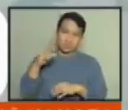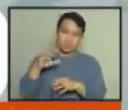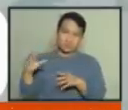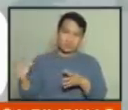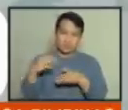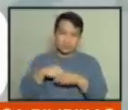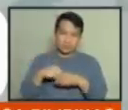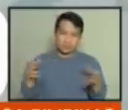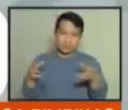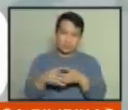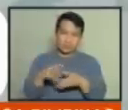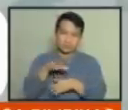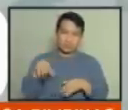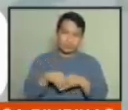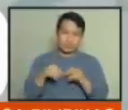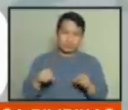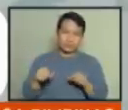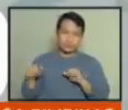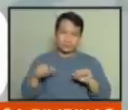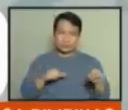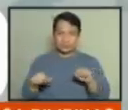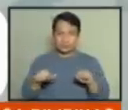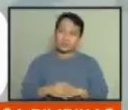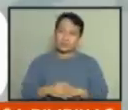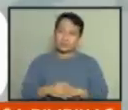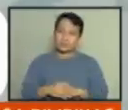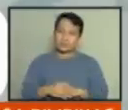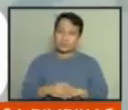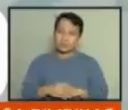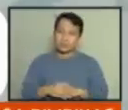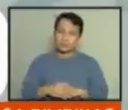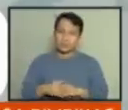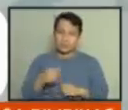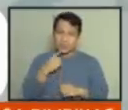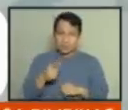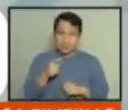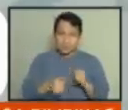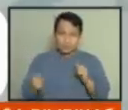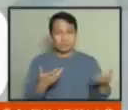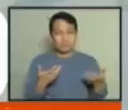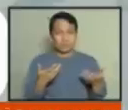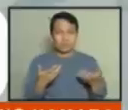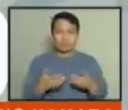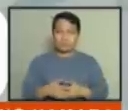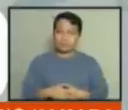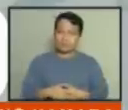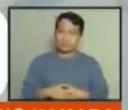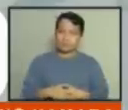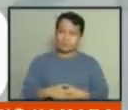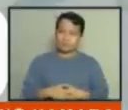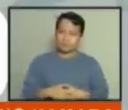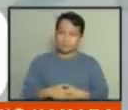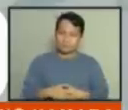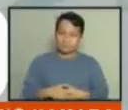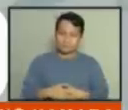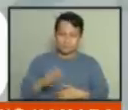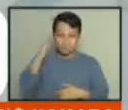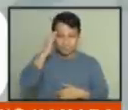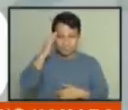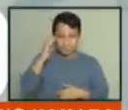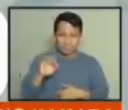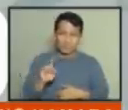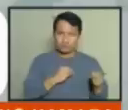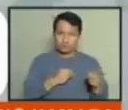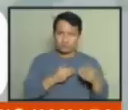na ng ibang activity itong Cavite Varsitarian. So kung nahaluan naman, dapat man paguli na. Siguro po sir, ang ano, malaman po natin